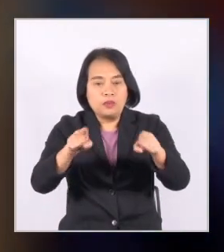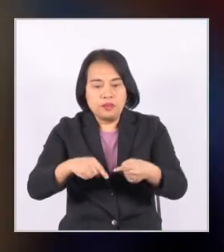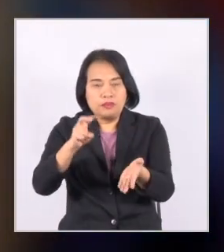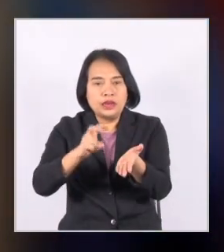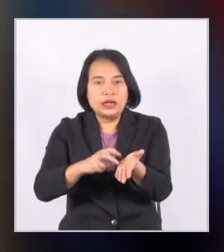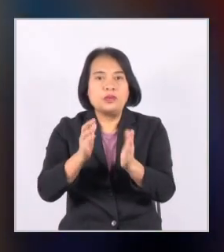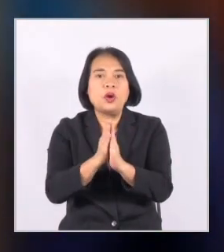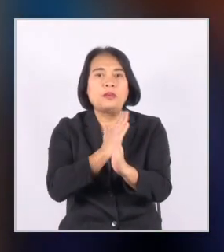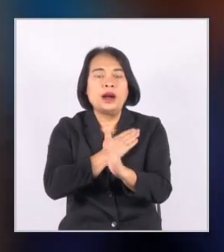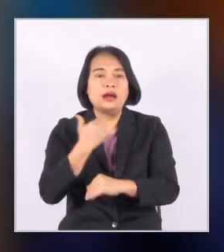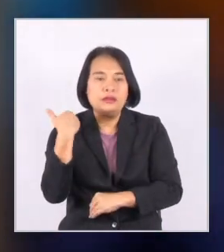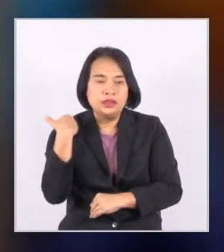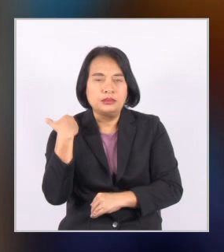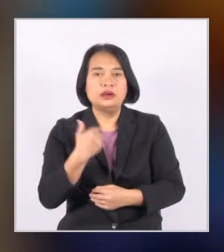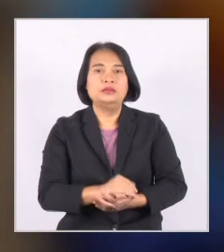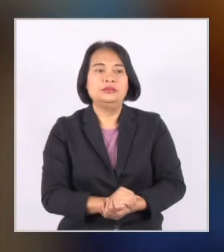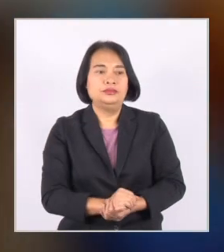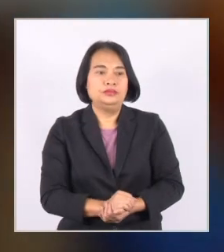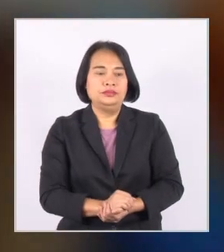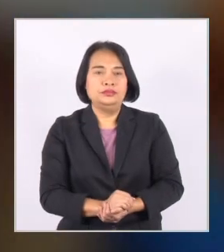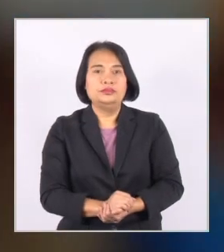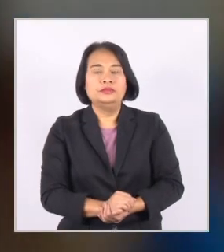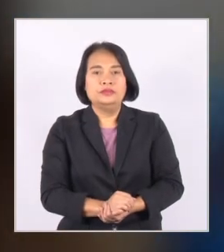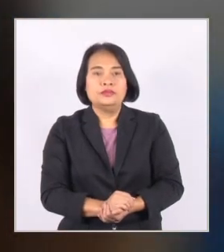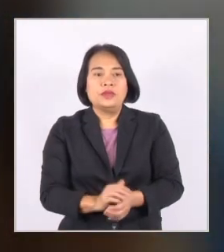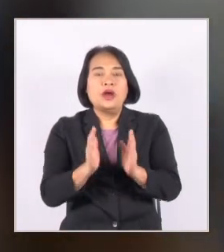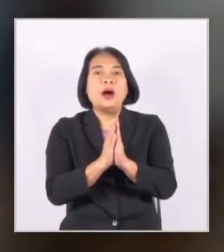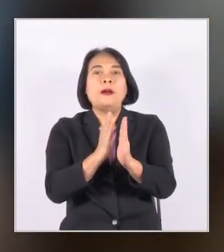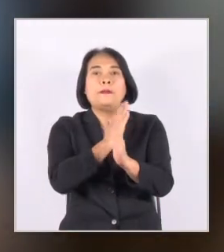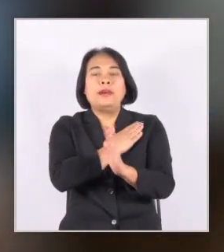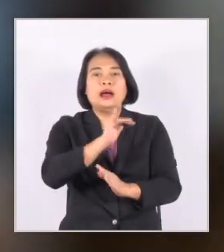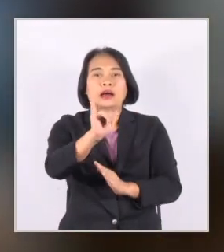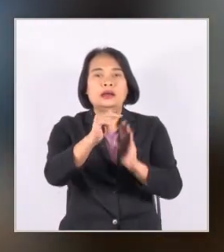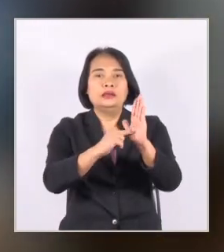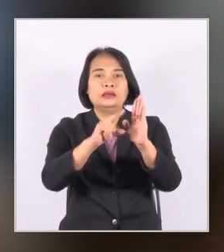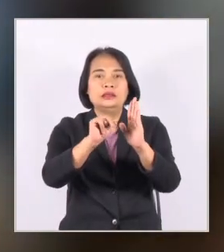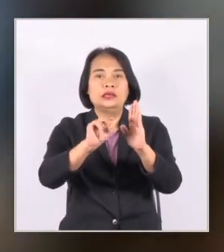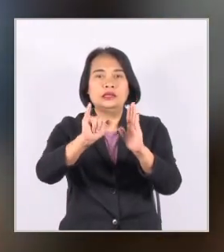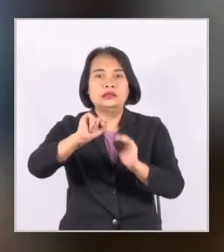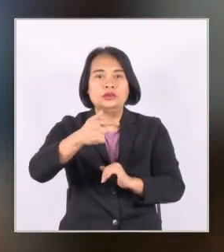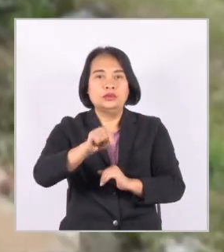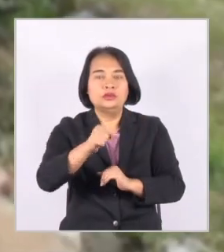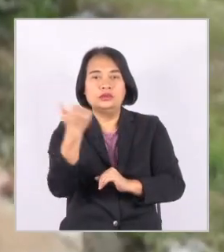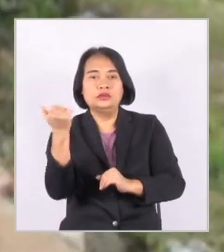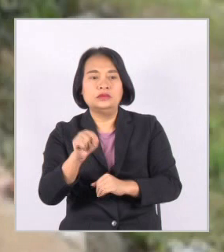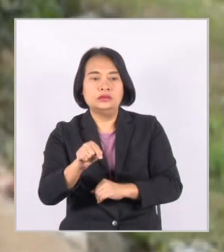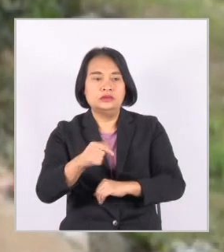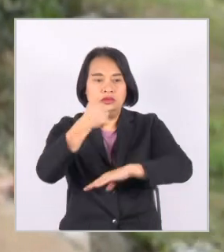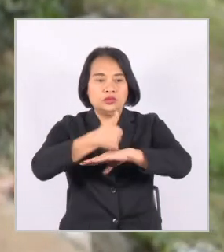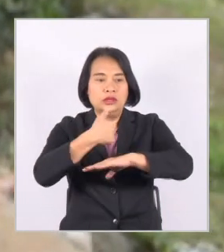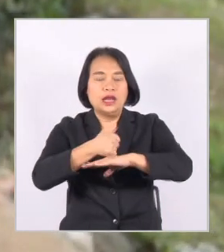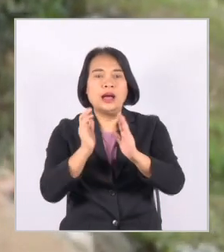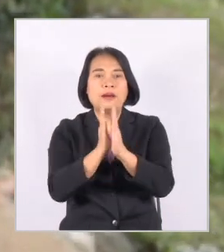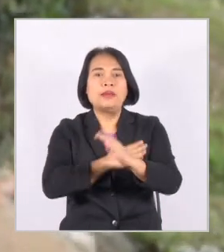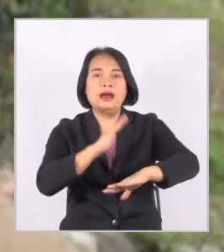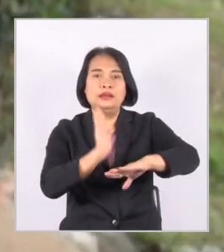ประเด็นหนึ่งนะส่วนเรื่องของการที่พระยันยงไปด่าพระรูปอื่นเนี่ยเจ้าอาวาสเรียกไปตักเตือนแล้วค่ะบ